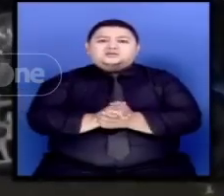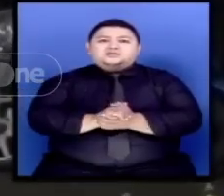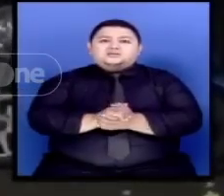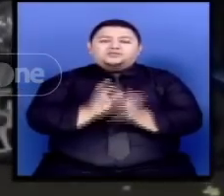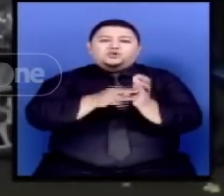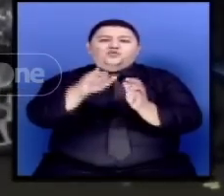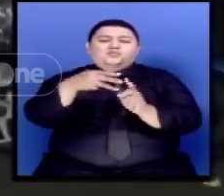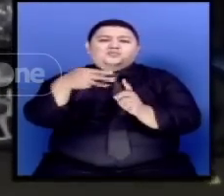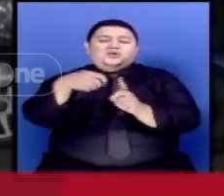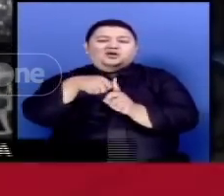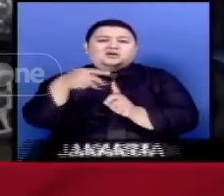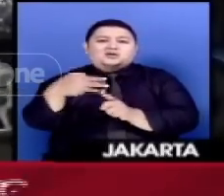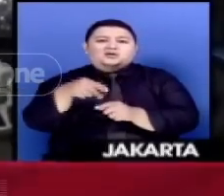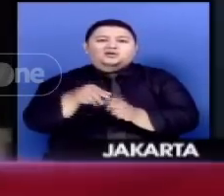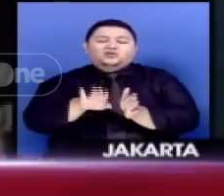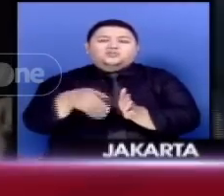malam.